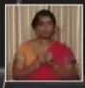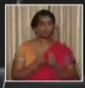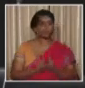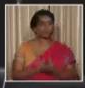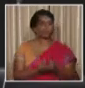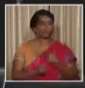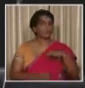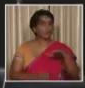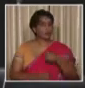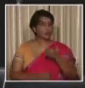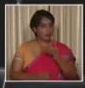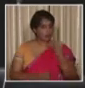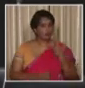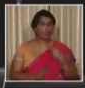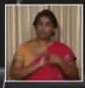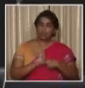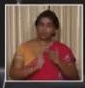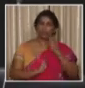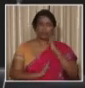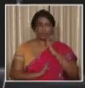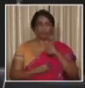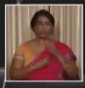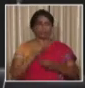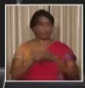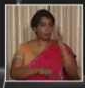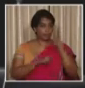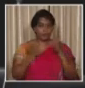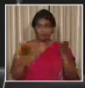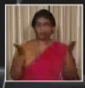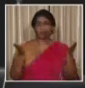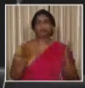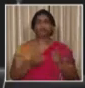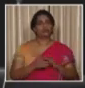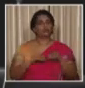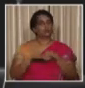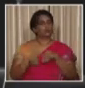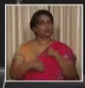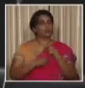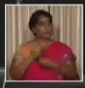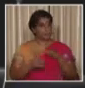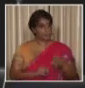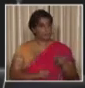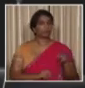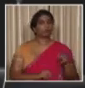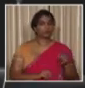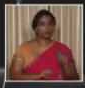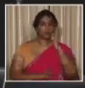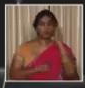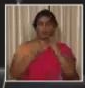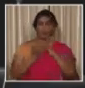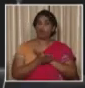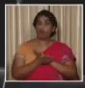යොදාගන්න පුළුවන් දේශීයෝ විදේශීය ආයෝජකයෝ සිටිනවා නම් කෘෂිකර්මාන්තය සඳහා, සංචාරක